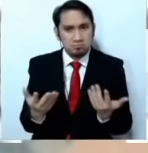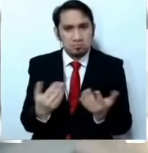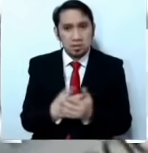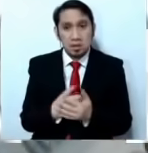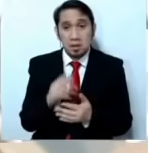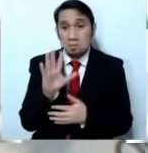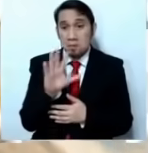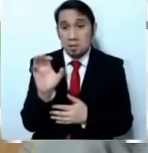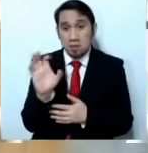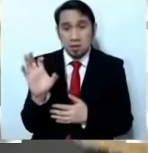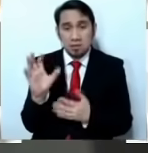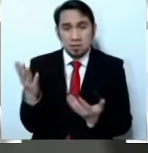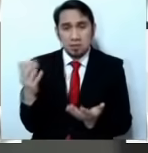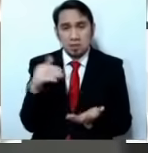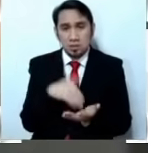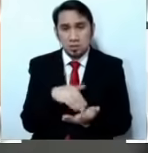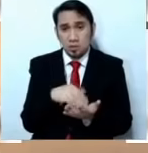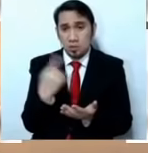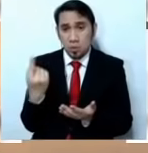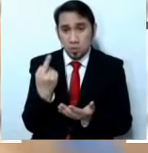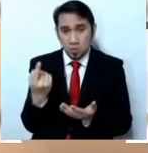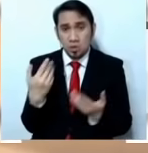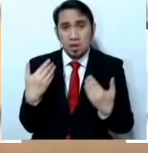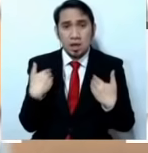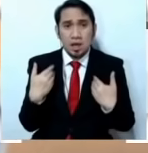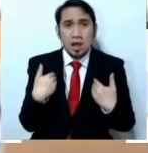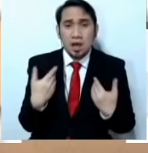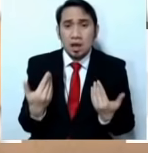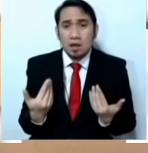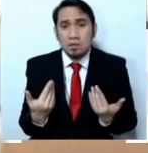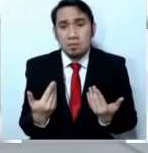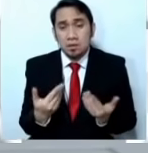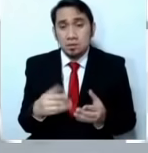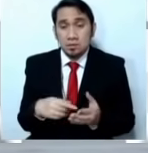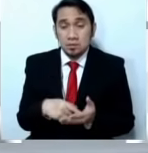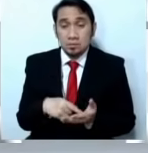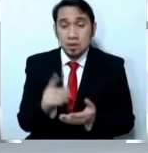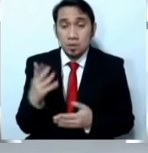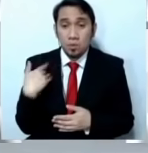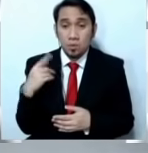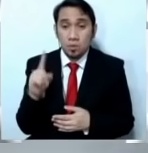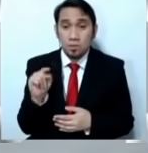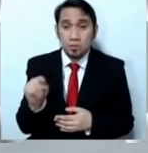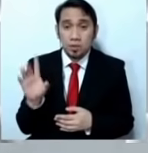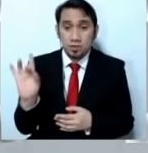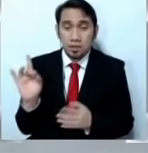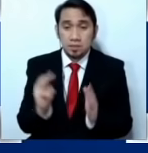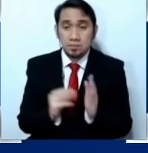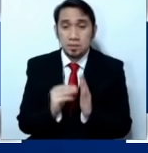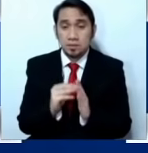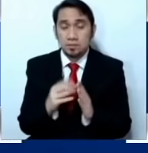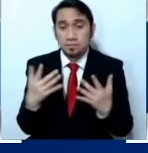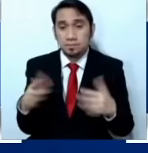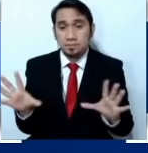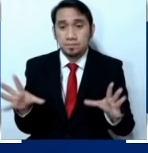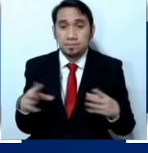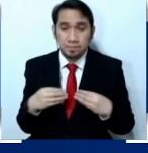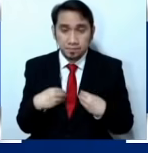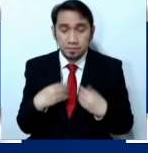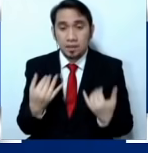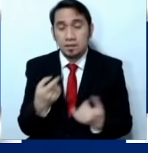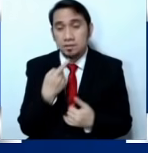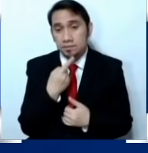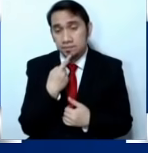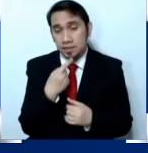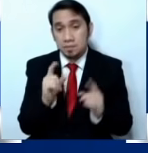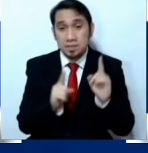500,000 beneficiaries lang daw ang nag-download ng mobile app ng StarPay, ngayong 1.8 million dapat ang nakatanggap mula rito. Sagot ng StarPay,